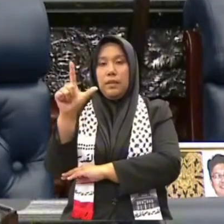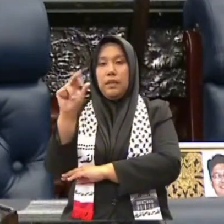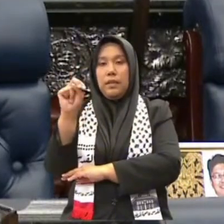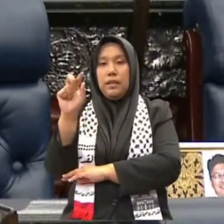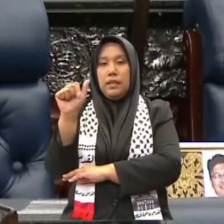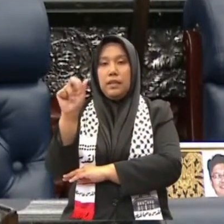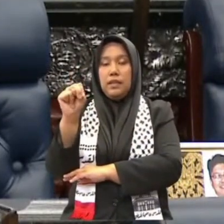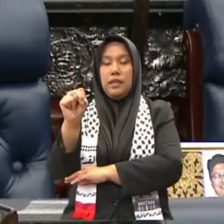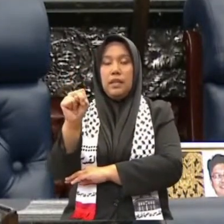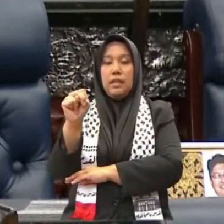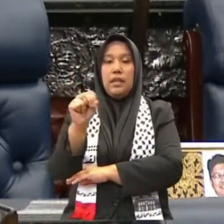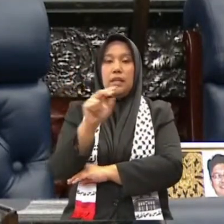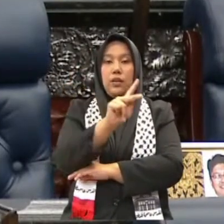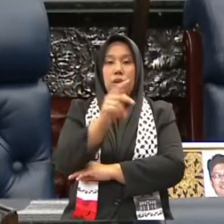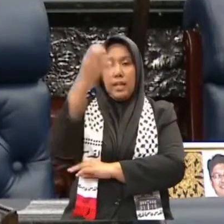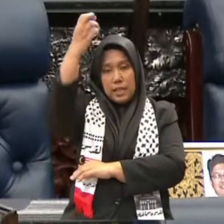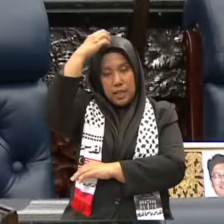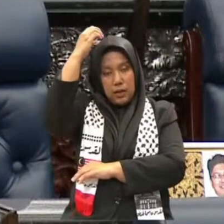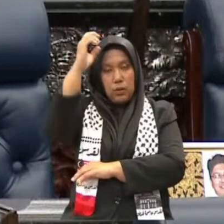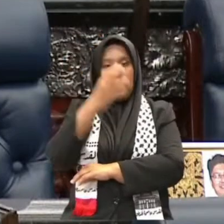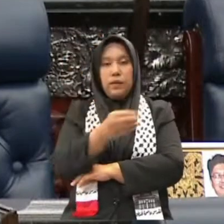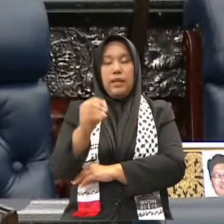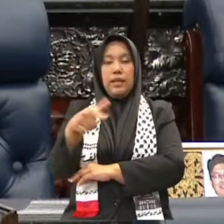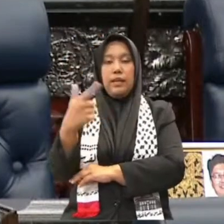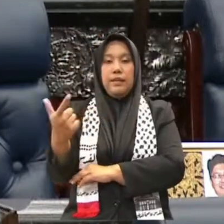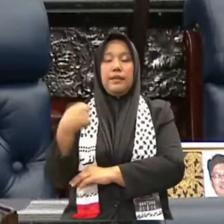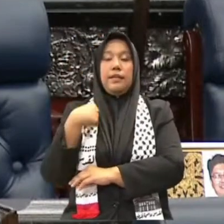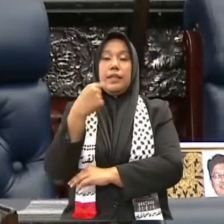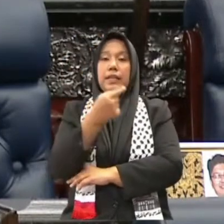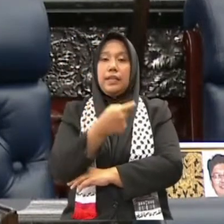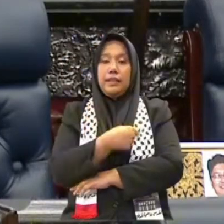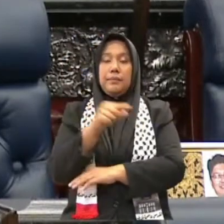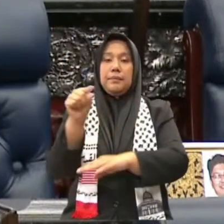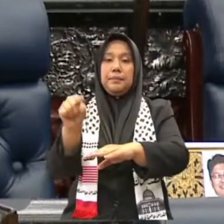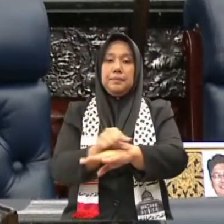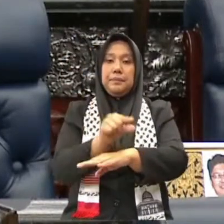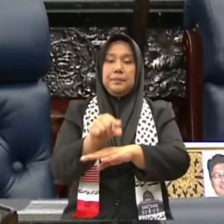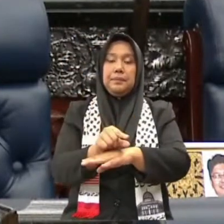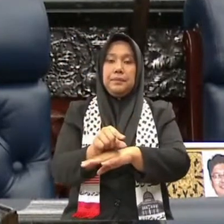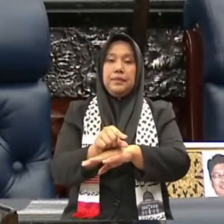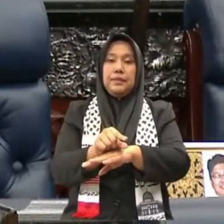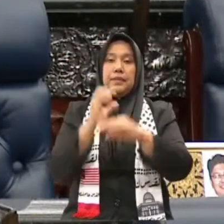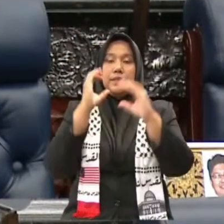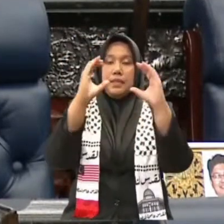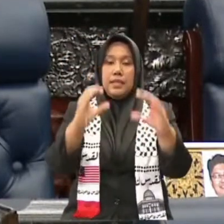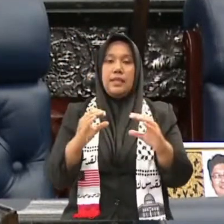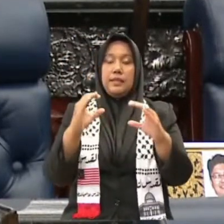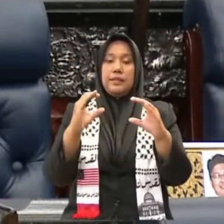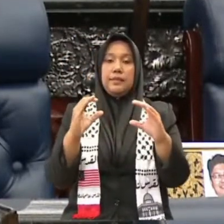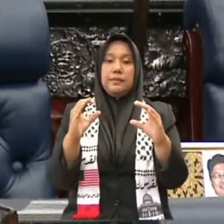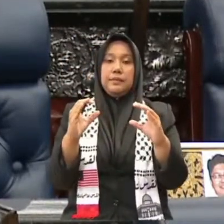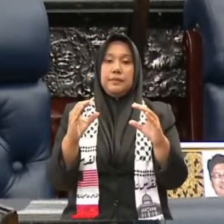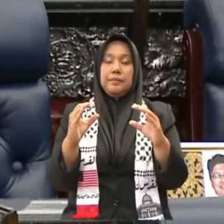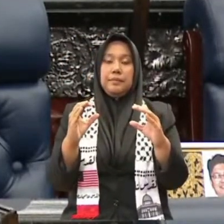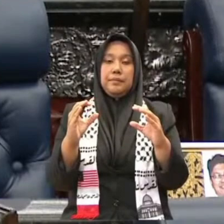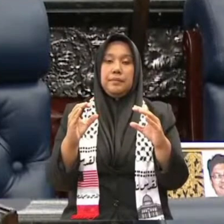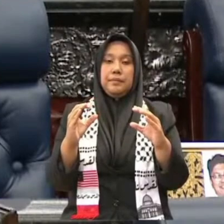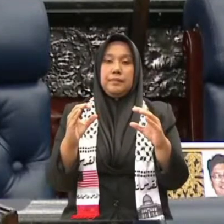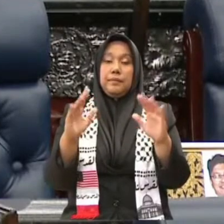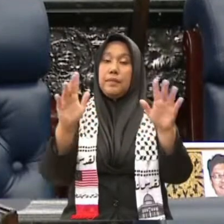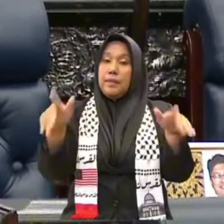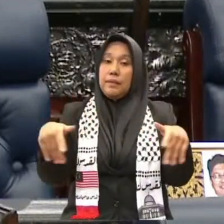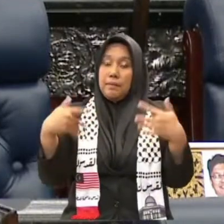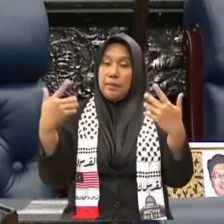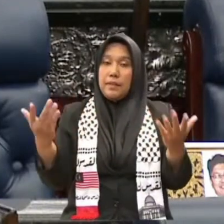di kawasan Kuala Selangor dan sebagainya. Kita menggunakan pendekatan, kalau Yang Berhormat masih ingat, bagaimana